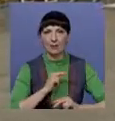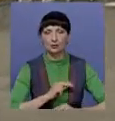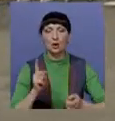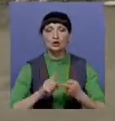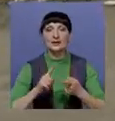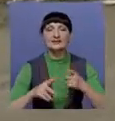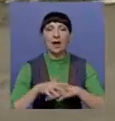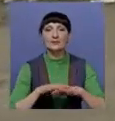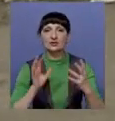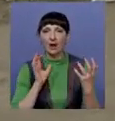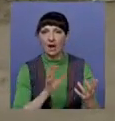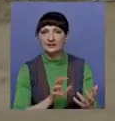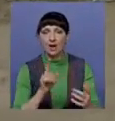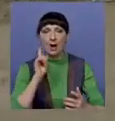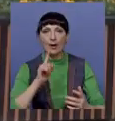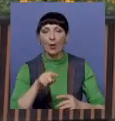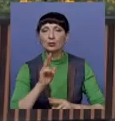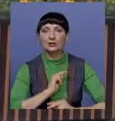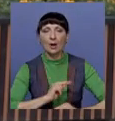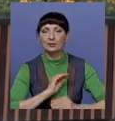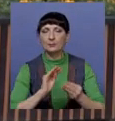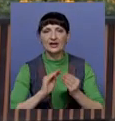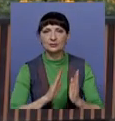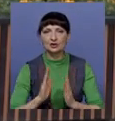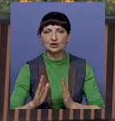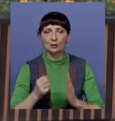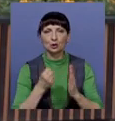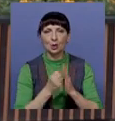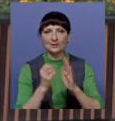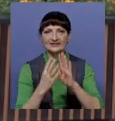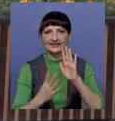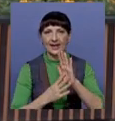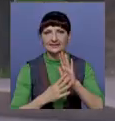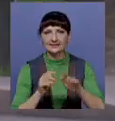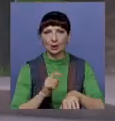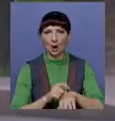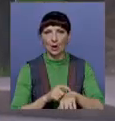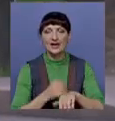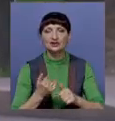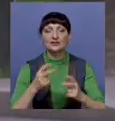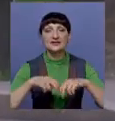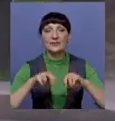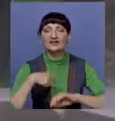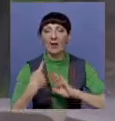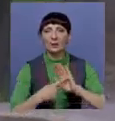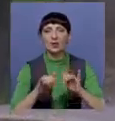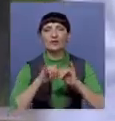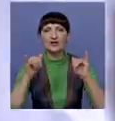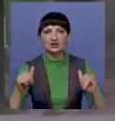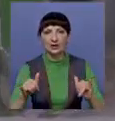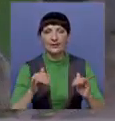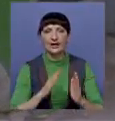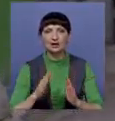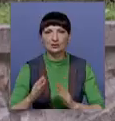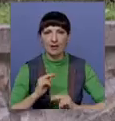касается общественного транспорта, то пока он будет работать в прежнем режиме, то есть до 19 часов. Сейчас рассматривается вопрос об увеличении